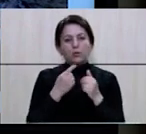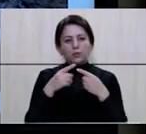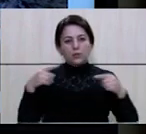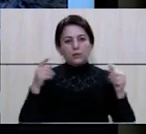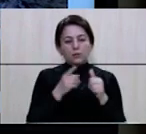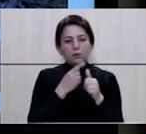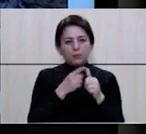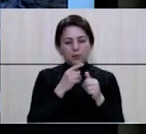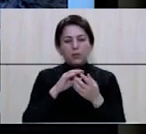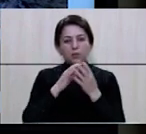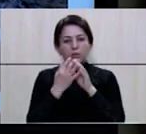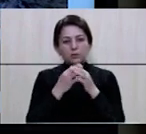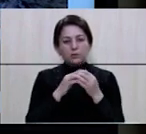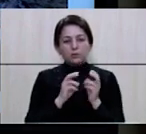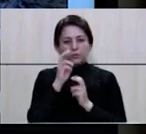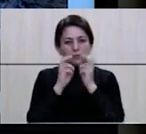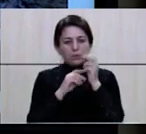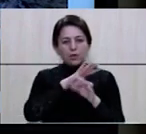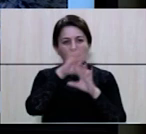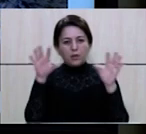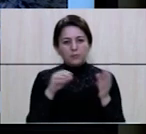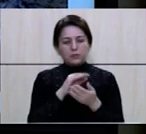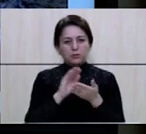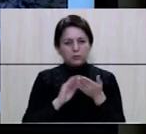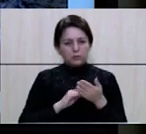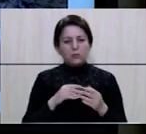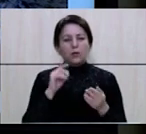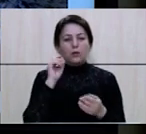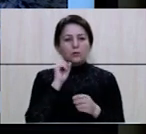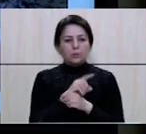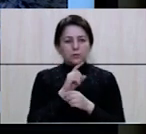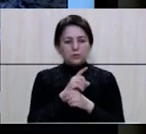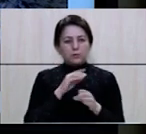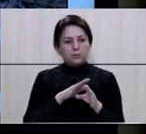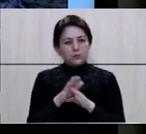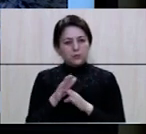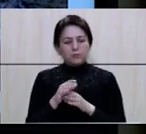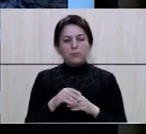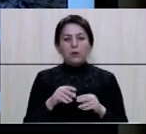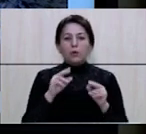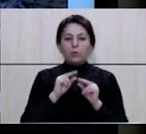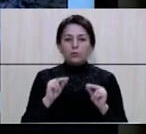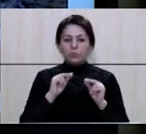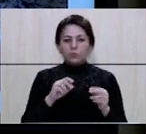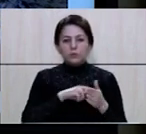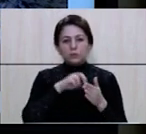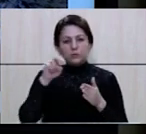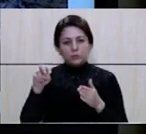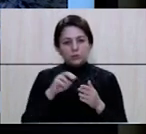qishloq xo'jaligi tarmoqlarini tushiring va topshiriqni bajarib, o'qituvchingizga jo'nating.